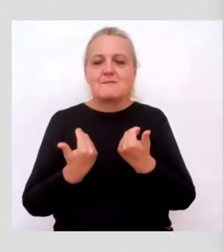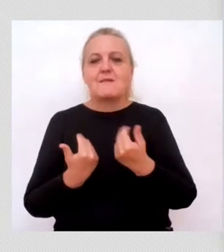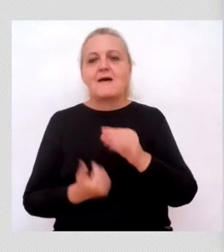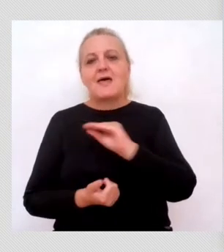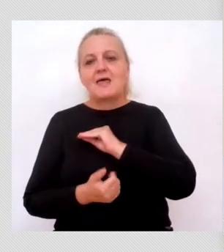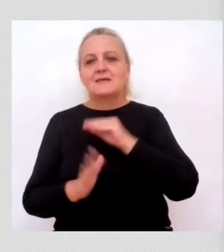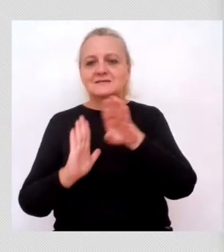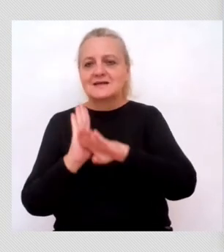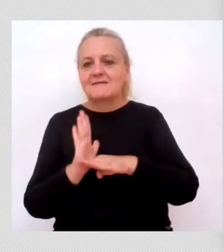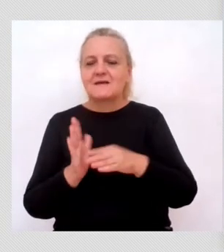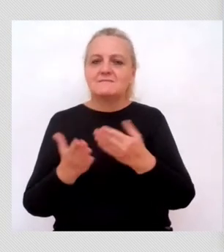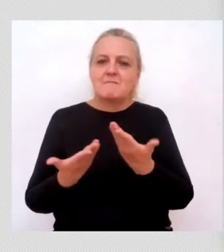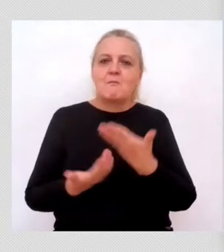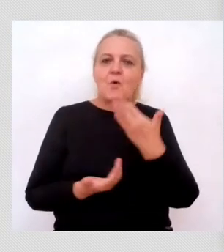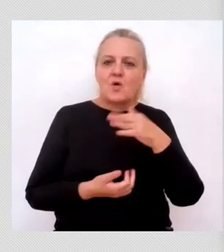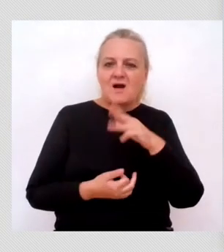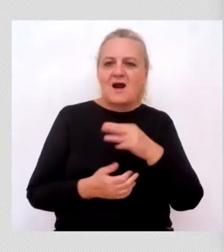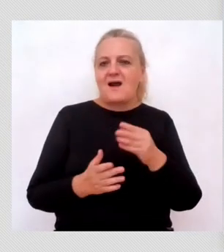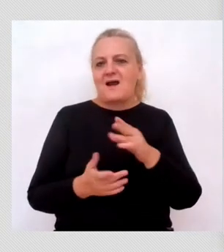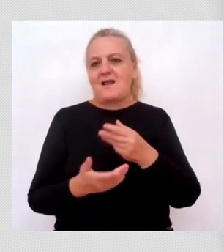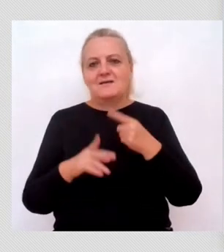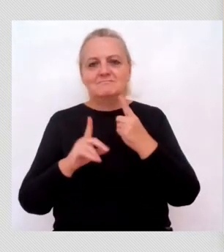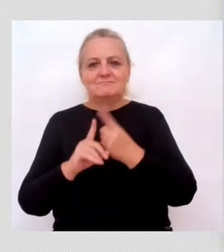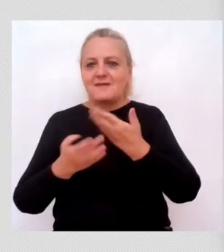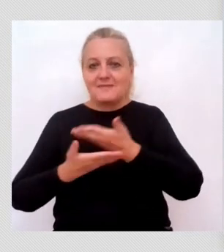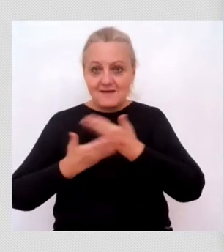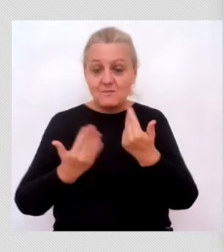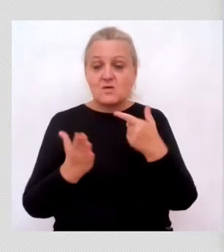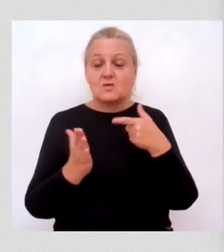normami moralnymi, nie odczuwają tej